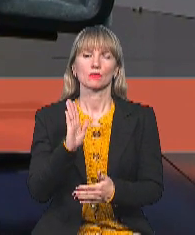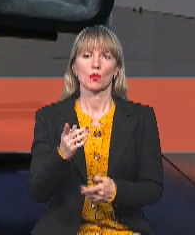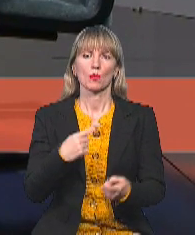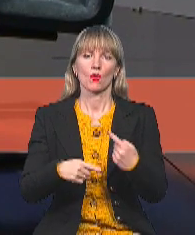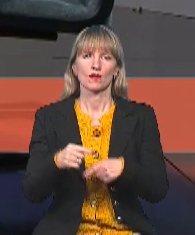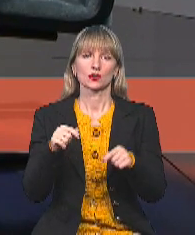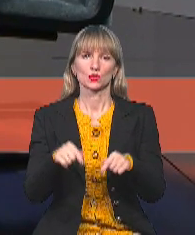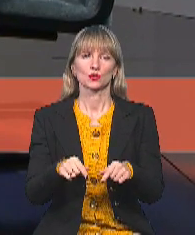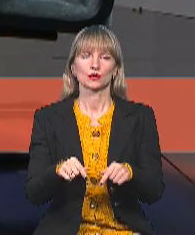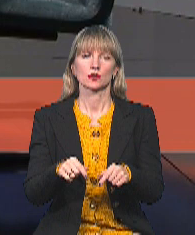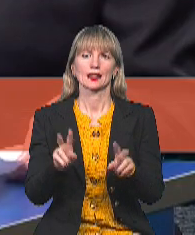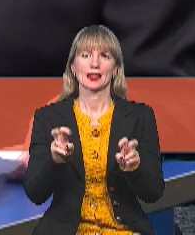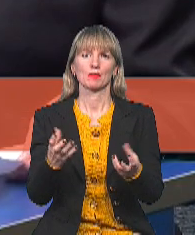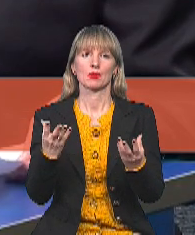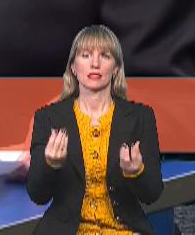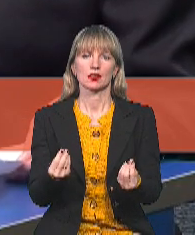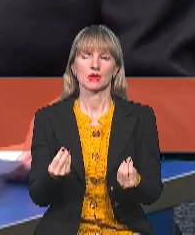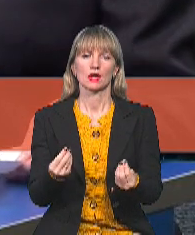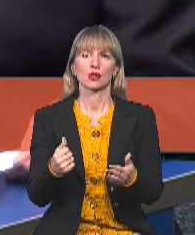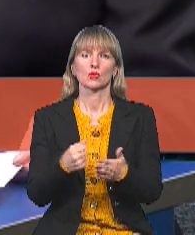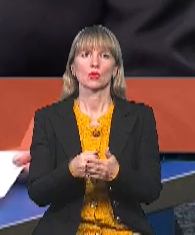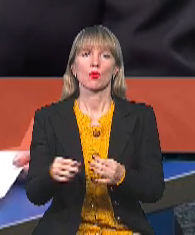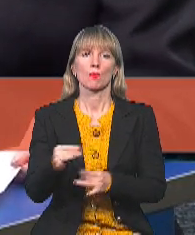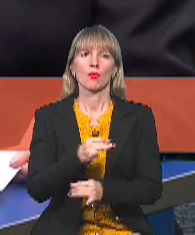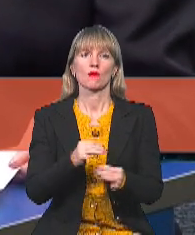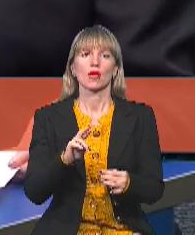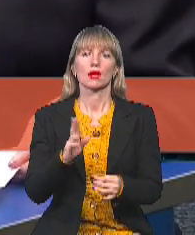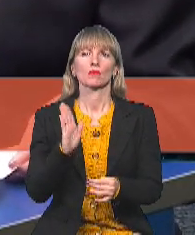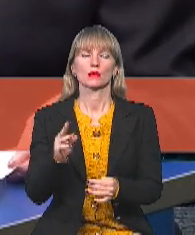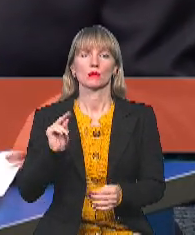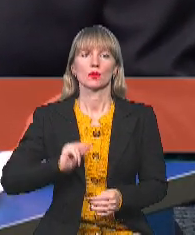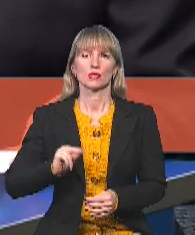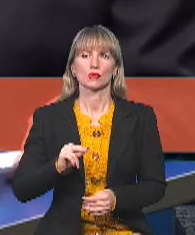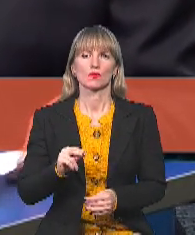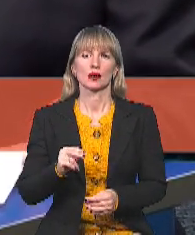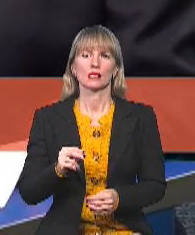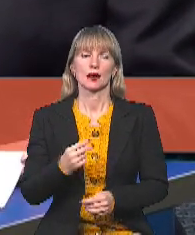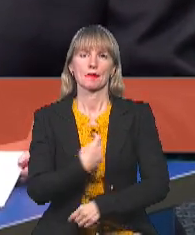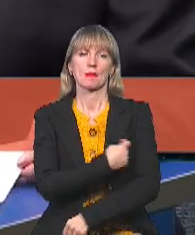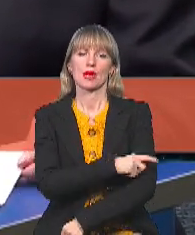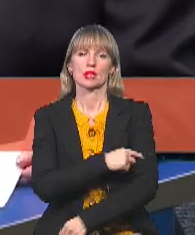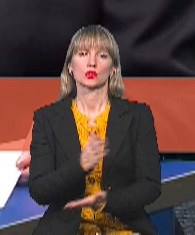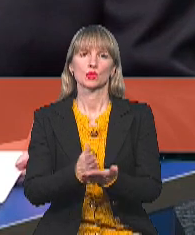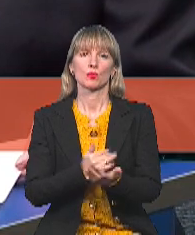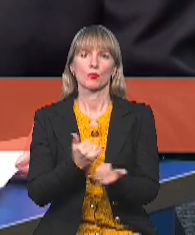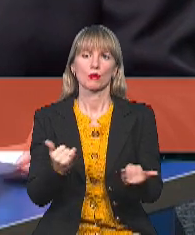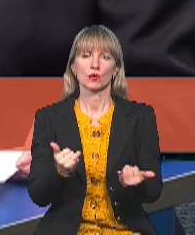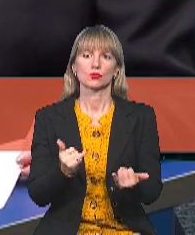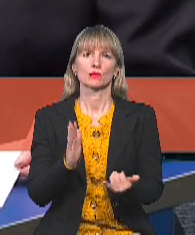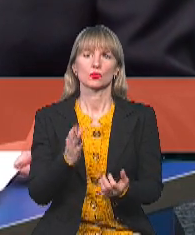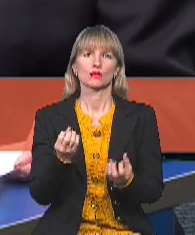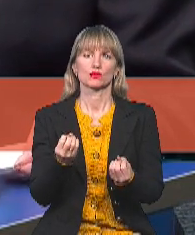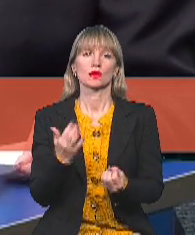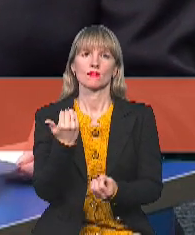цій студії у темі дня до обговорювання, як будуть працювати ці медичні послуги. І я думаю, що ми, можливо, вас ще